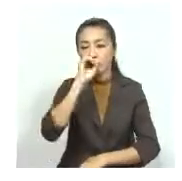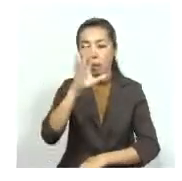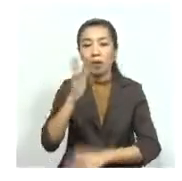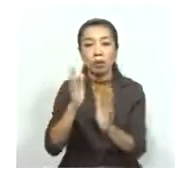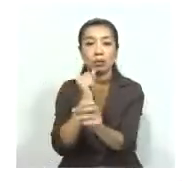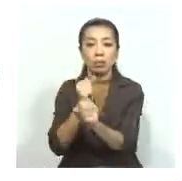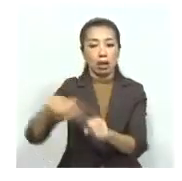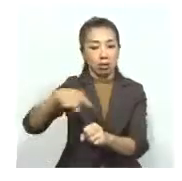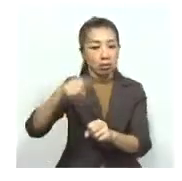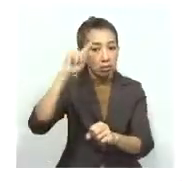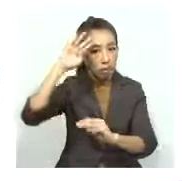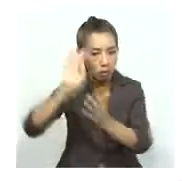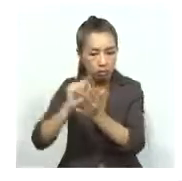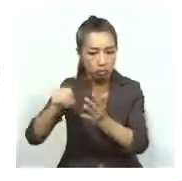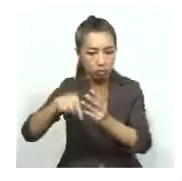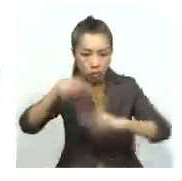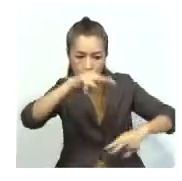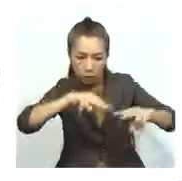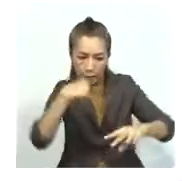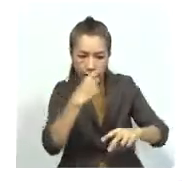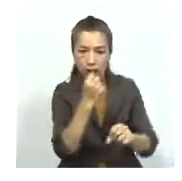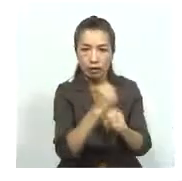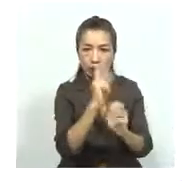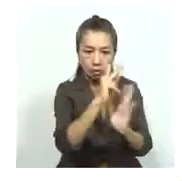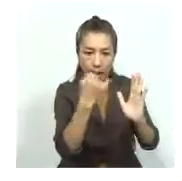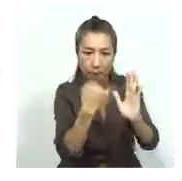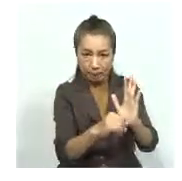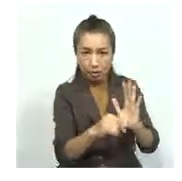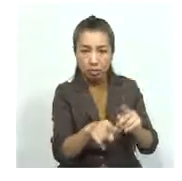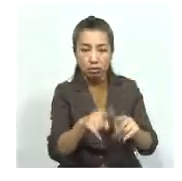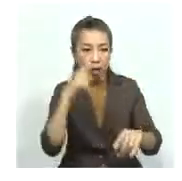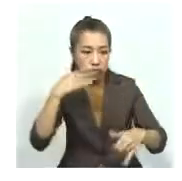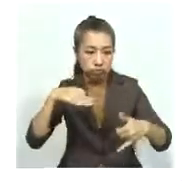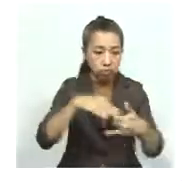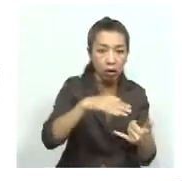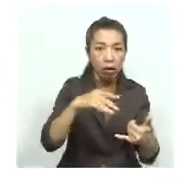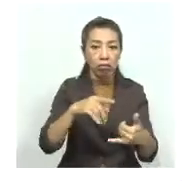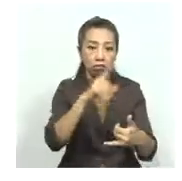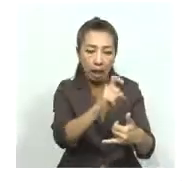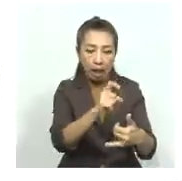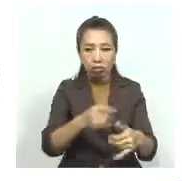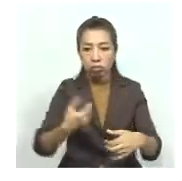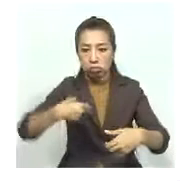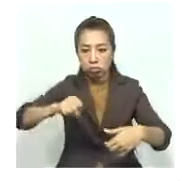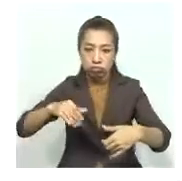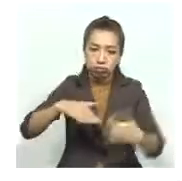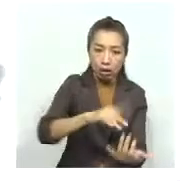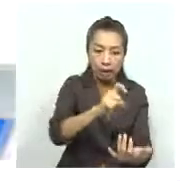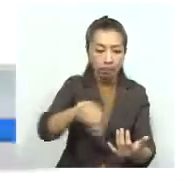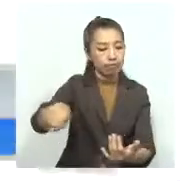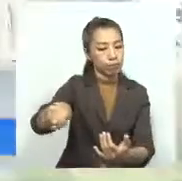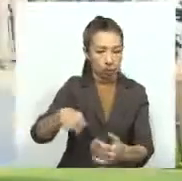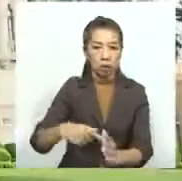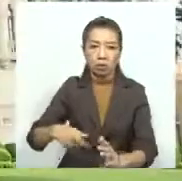จ้าหน้าที่นะคะให้เข้มงวดตรวจคันกับผู้กระทำผิดหากมีผู้บาดเจ็บหรือผู้เสียชีวิตจะต้องดำเนินคดีอย่างถึงที่สุดค่ะ